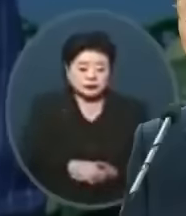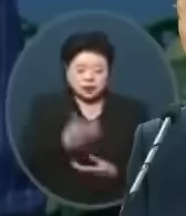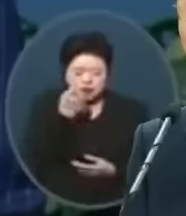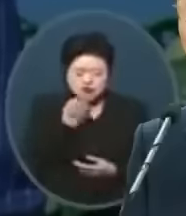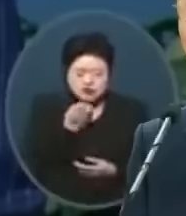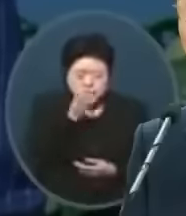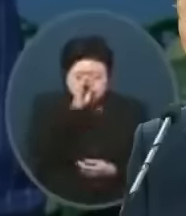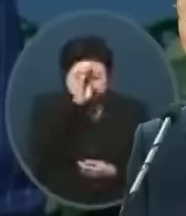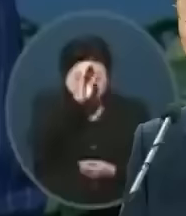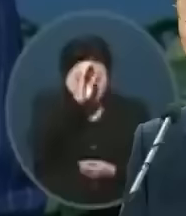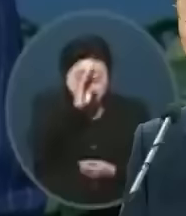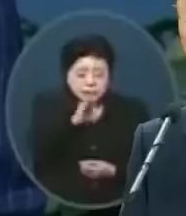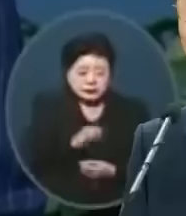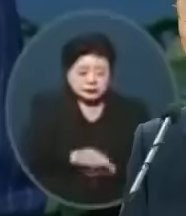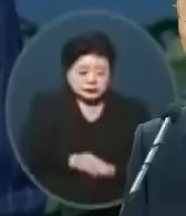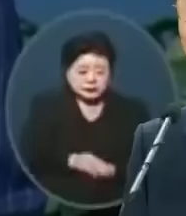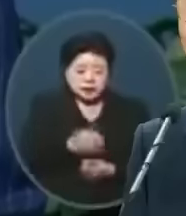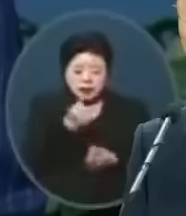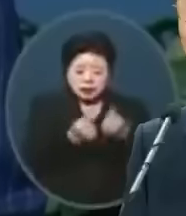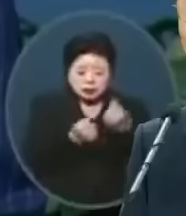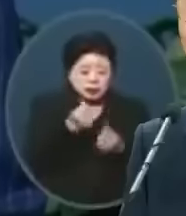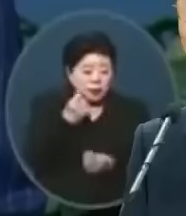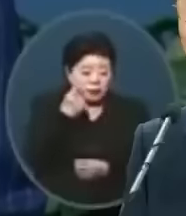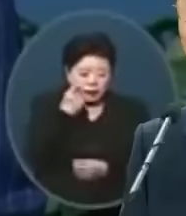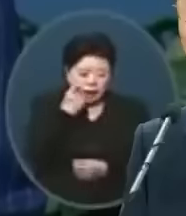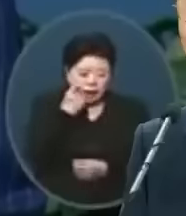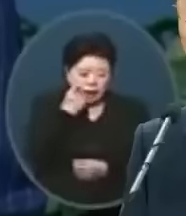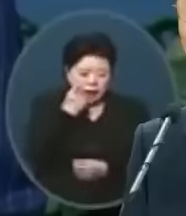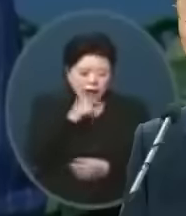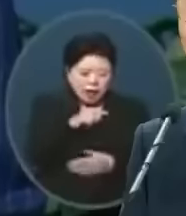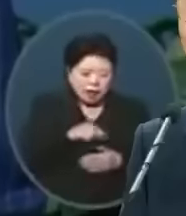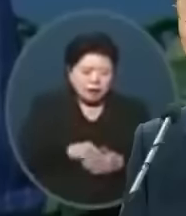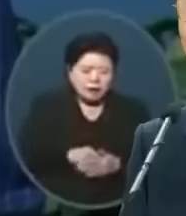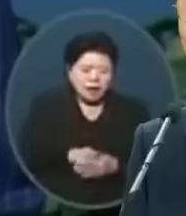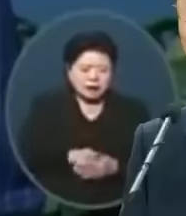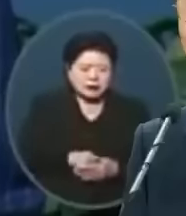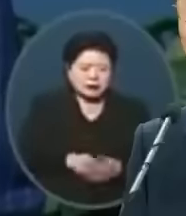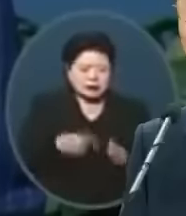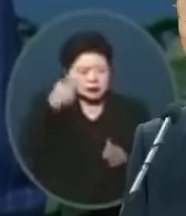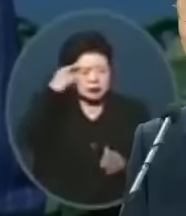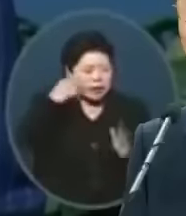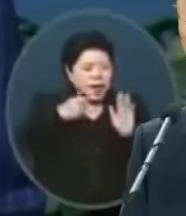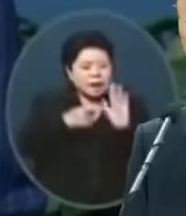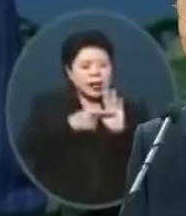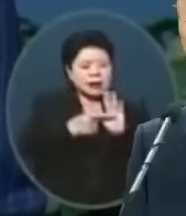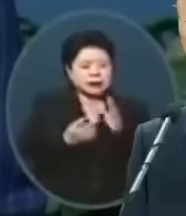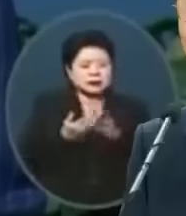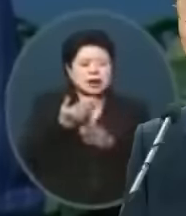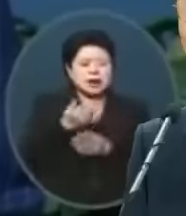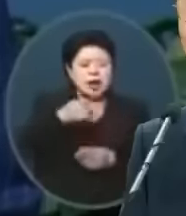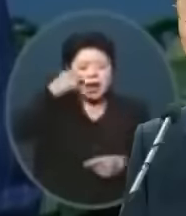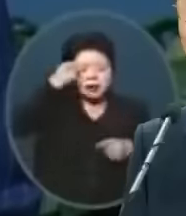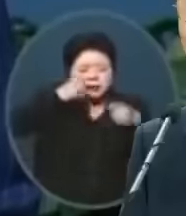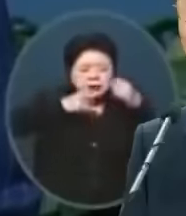우울증은 뭐라고 설명할 수 없이 마음이 부정적이 되는 것입니다.